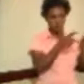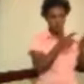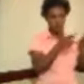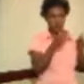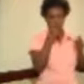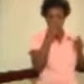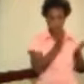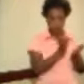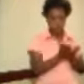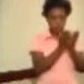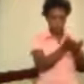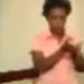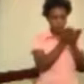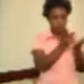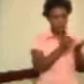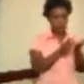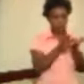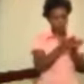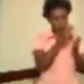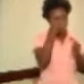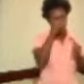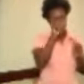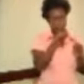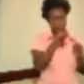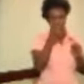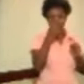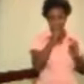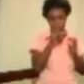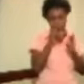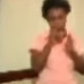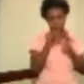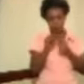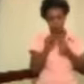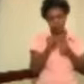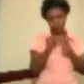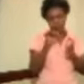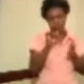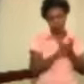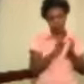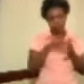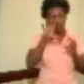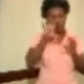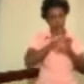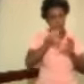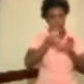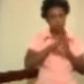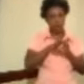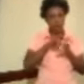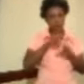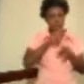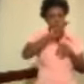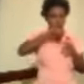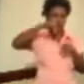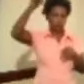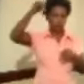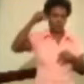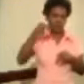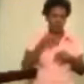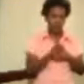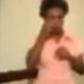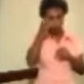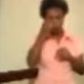année. Ça, c'est, on va avec une identité pour Mall Saint-Nicolas. Ce sont des choix. Et au Mall, à Fort Liberté, par exemple, il y a cette baie. Une